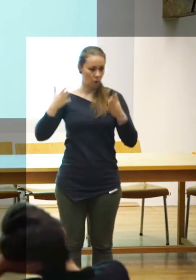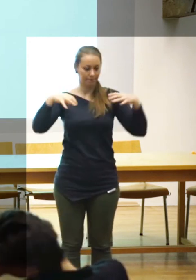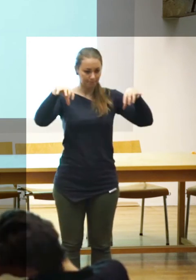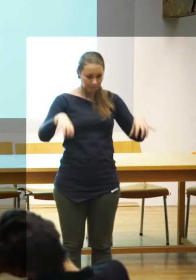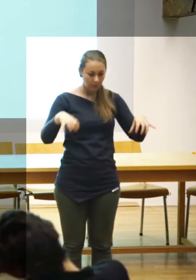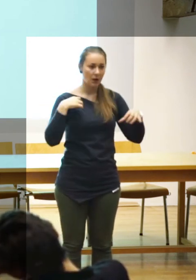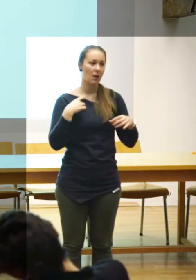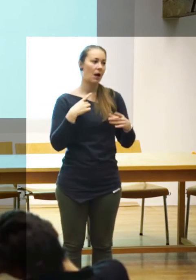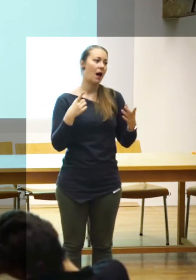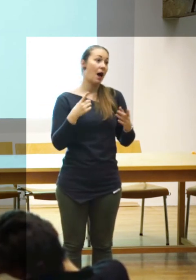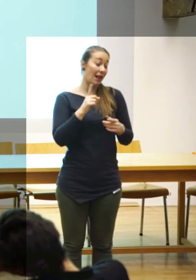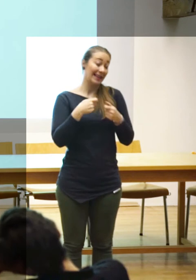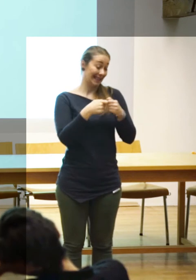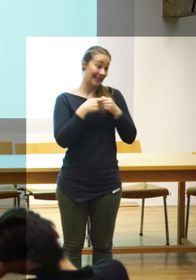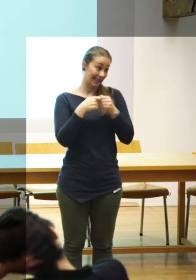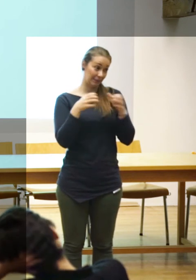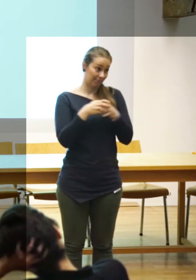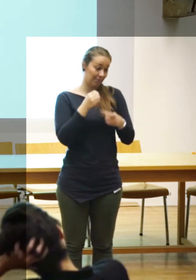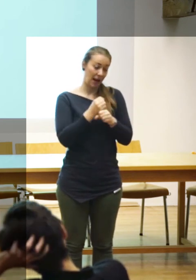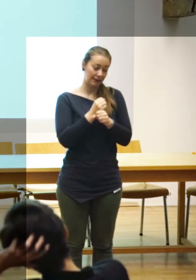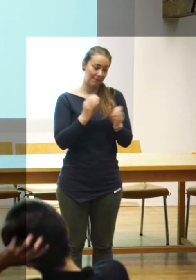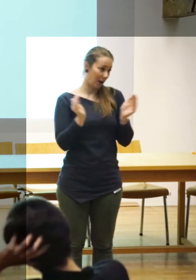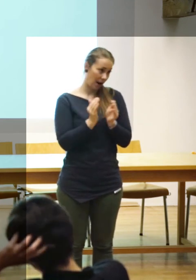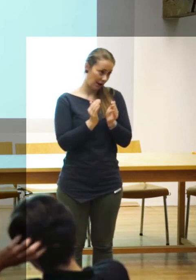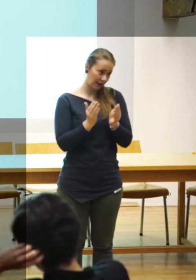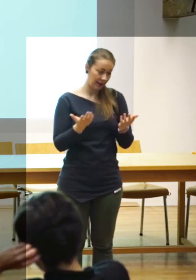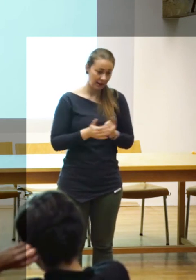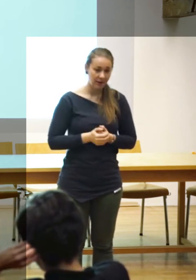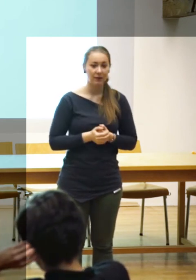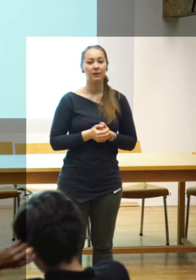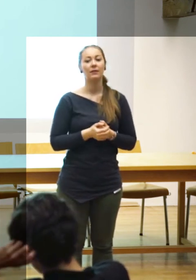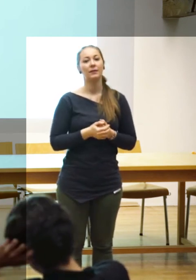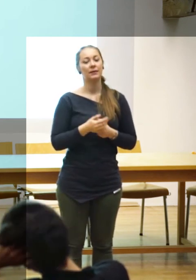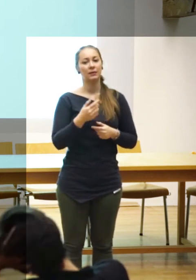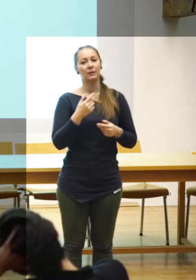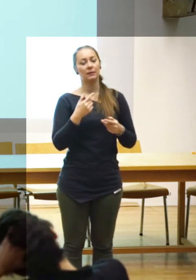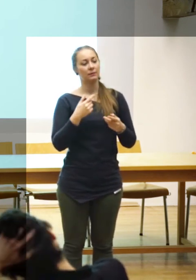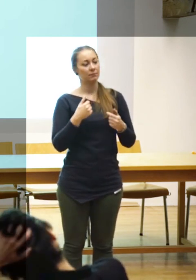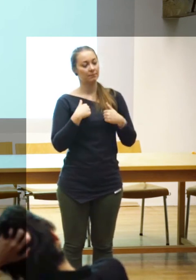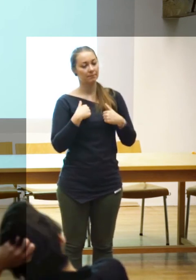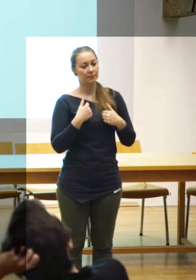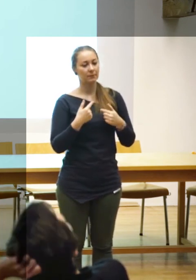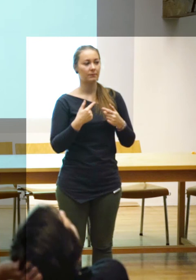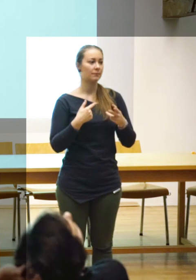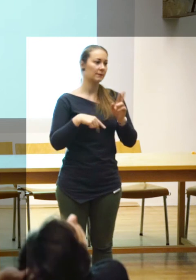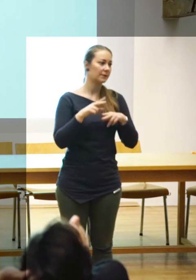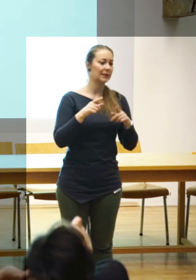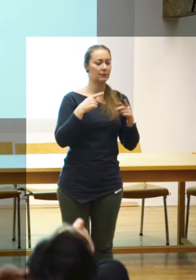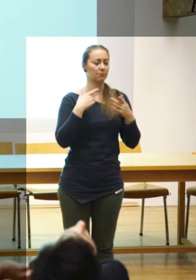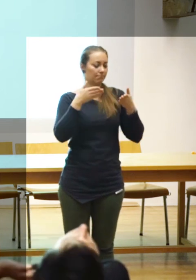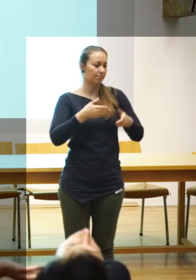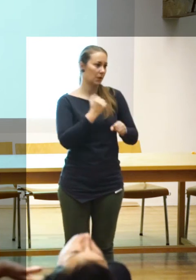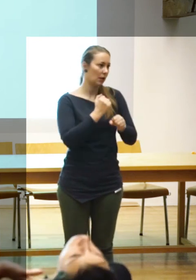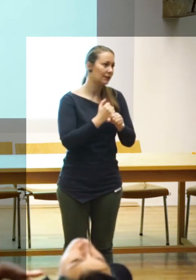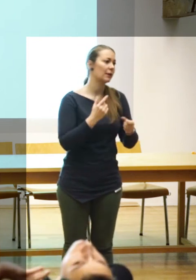a poměrně malým týmem. Stará se vlastně o chod, jak vlastně odborný, ekonomický,